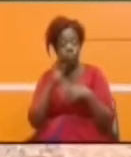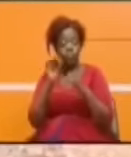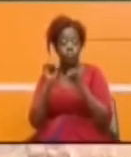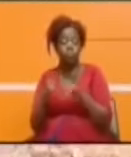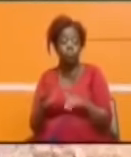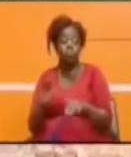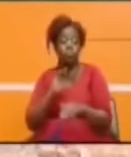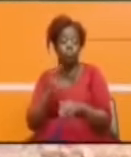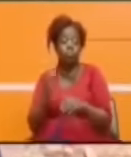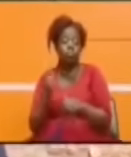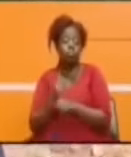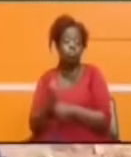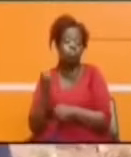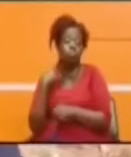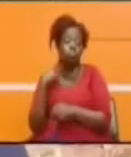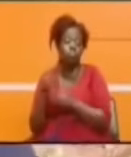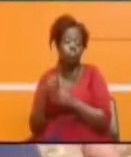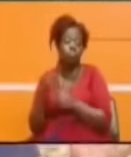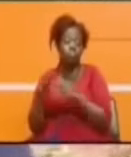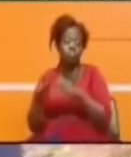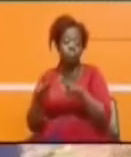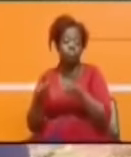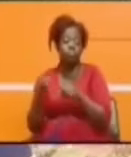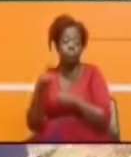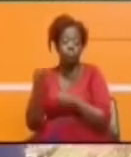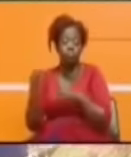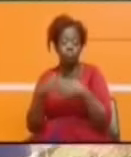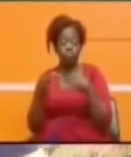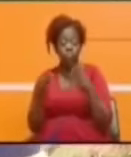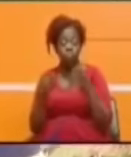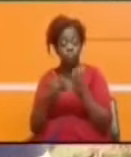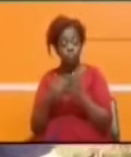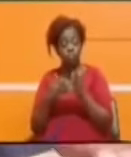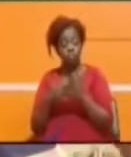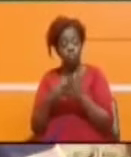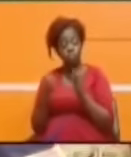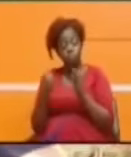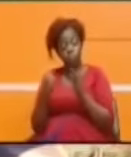baffe abamu be baawamba baabatwala ne babagulako omusango